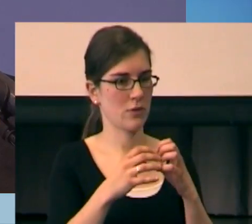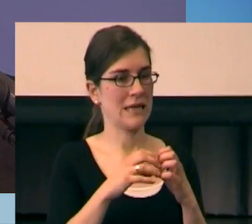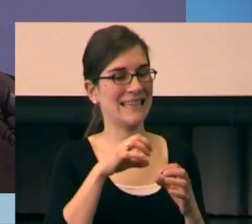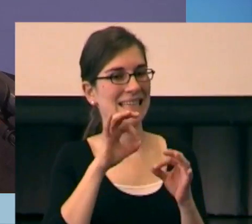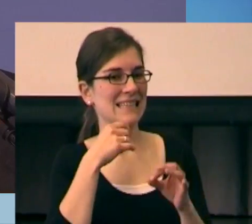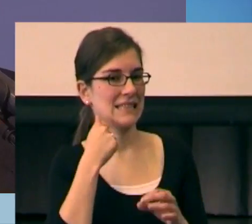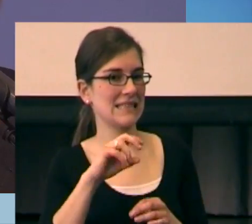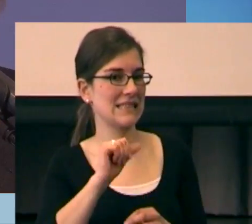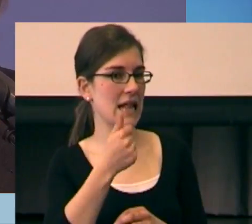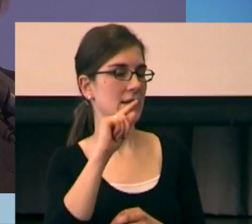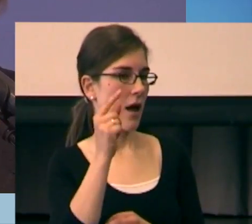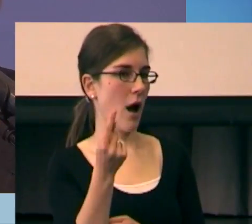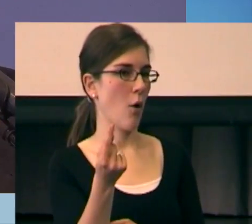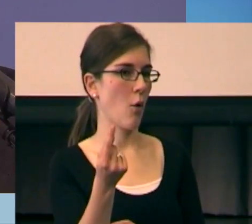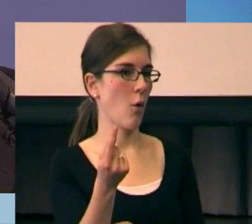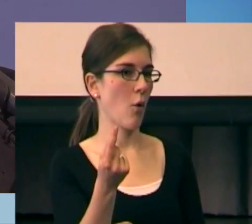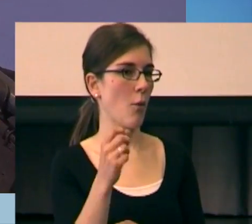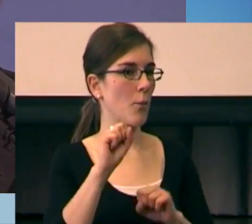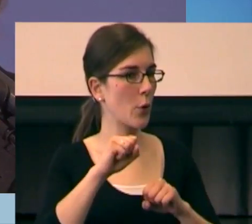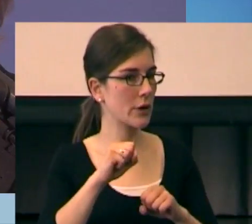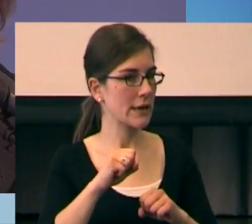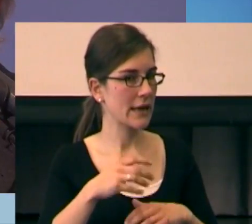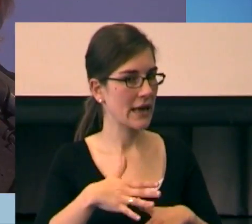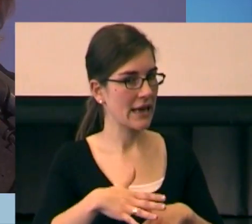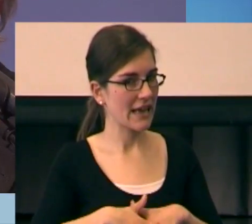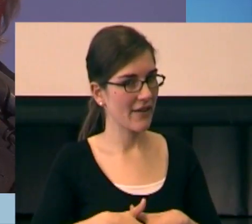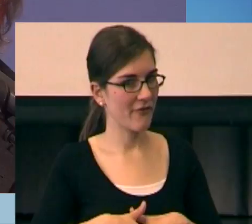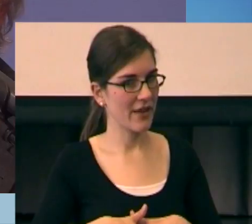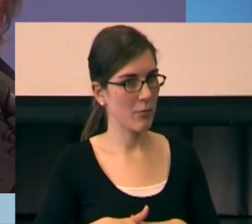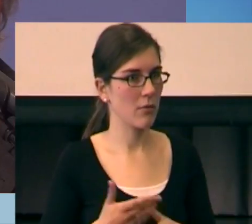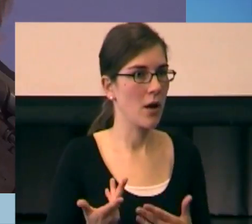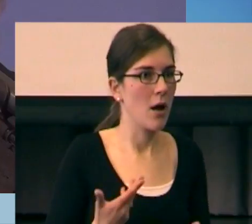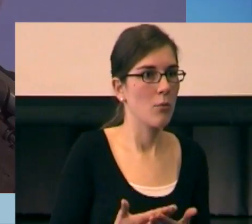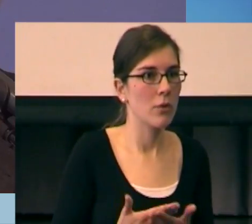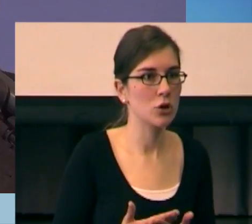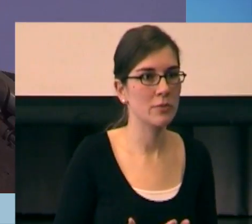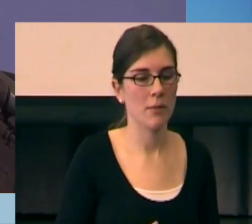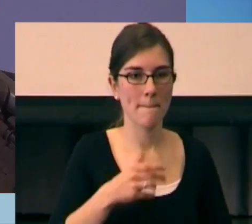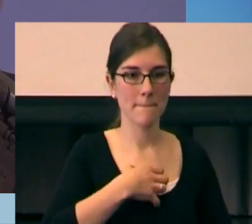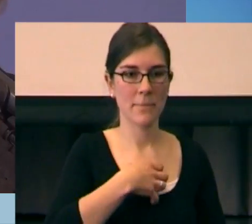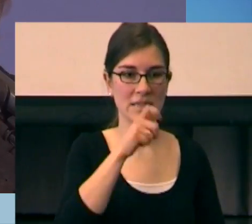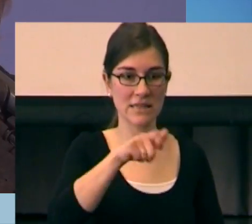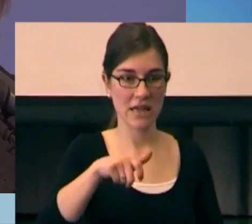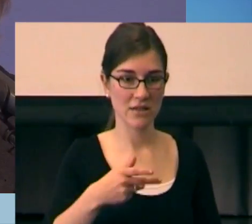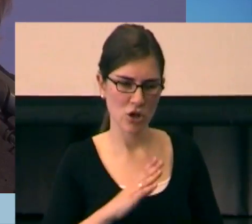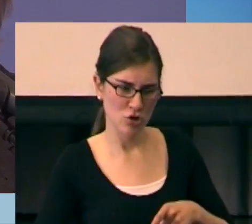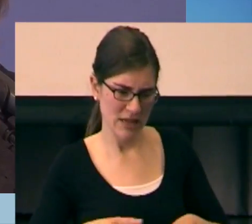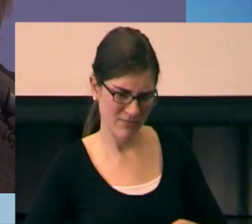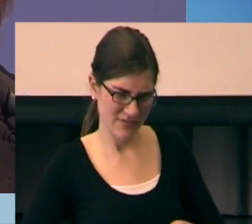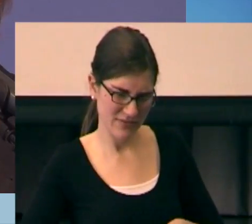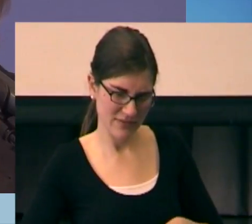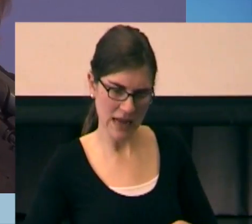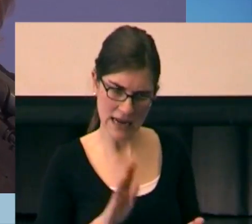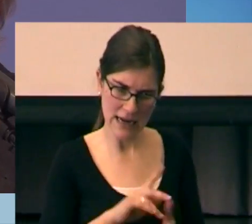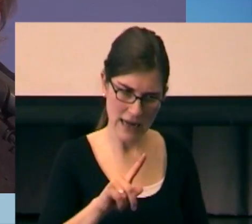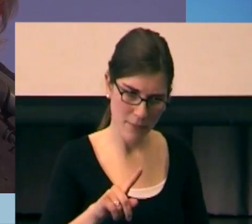seltenen Fällen haben wir das Gewebe natürlich auch, wenn wir Patienten operieren, die schlecht Wasser lassen können. Wenn wir sozusagen die Aushobelung der Prostata machen, dann